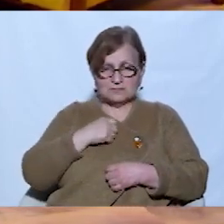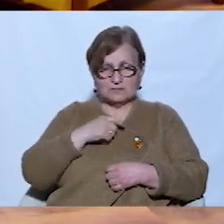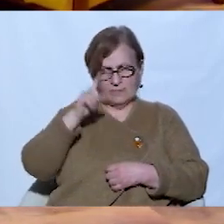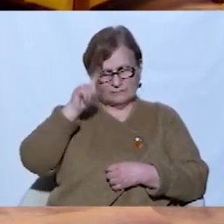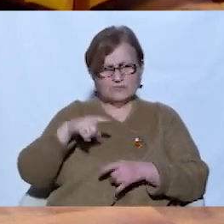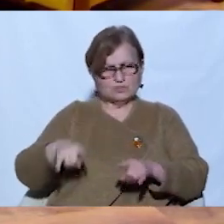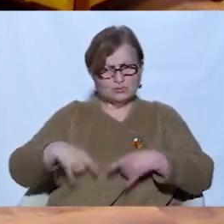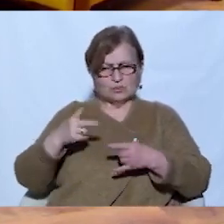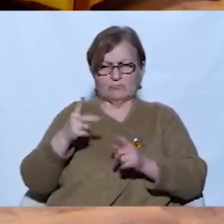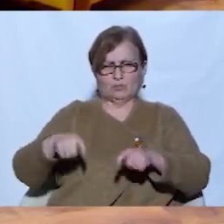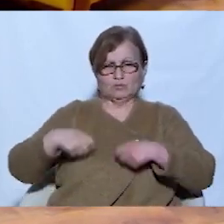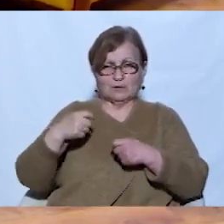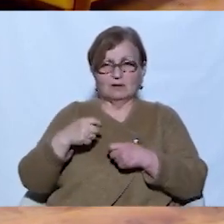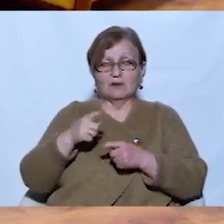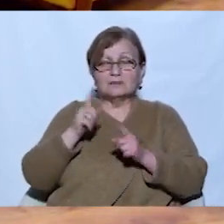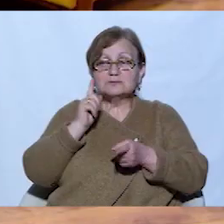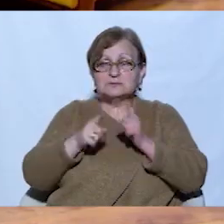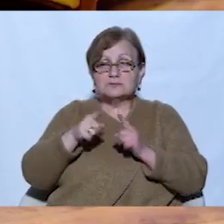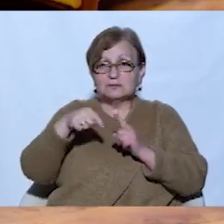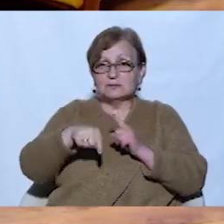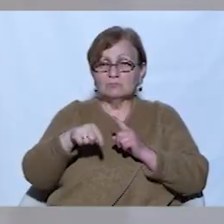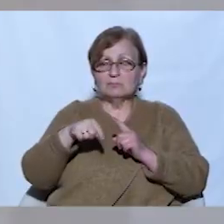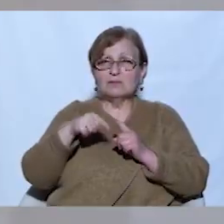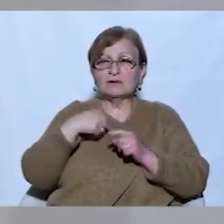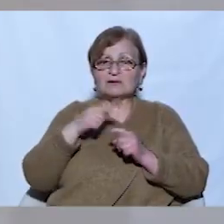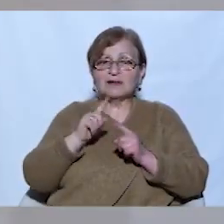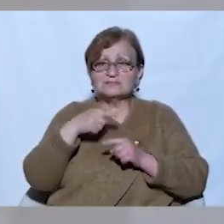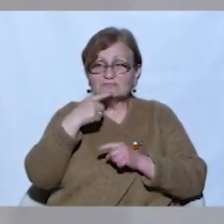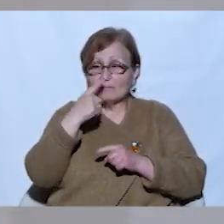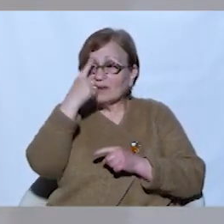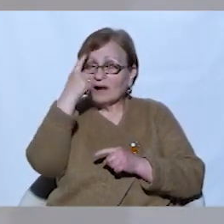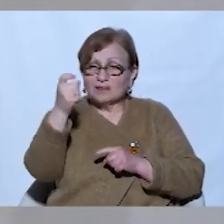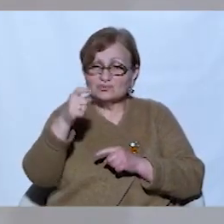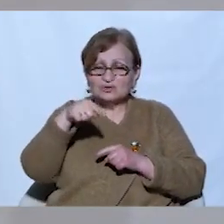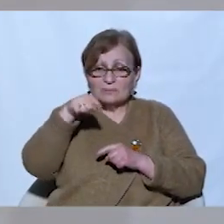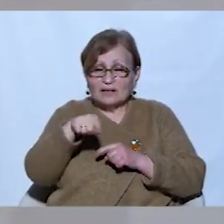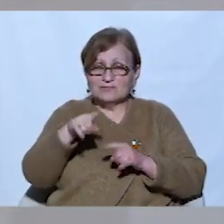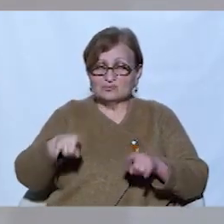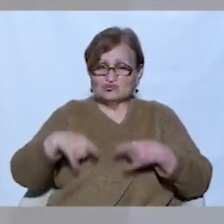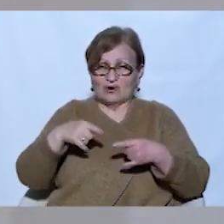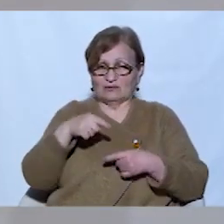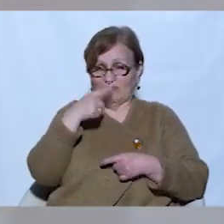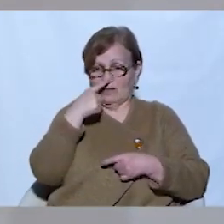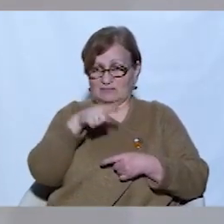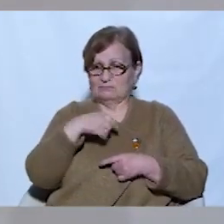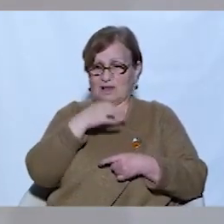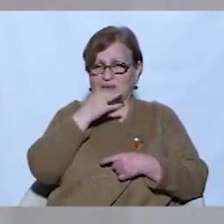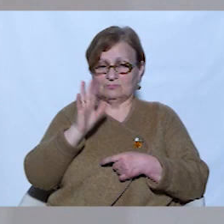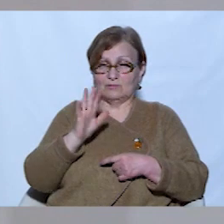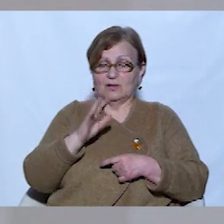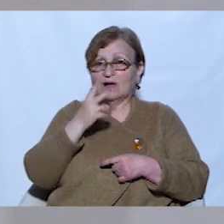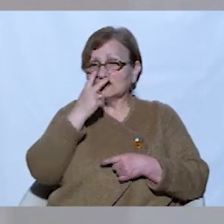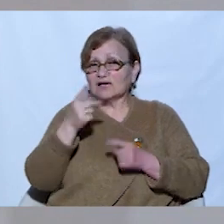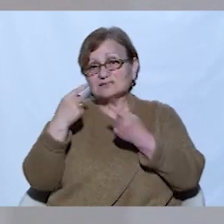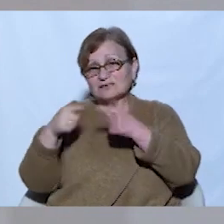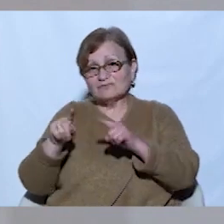რომ შარვალი უნდა გვეცვას. სინამდვილეში მე რთულ ქცევას კი არ ვახორციელებ, მე მიგანი შნებთ იმით, რომ ჩემთვის ეს შარვალი არის რთული. თუ დამაკვირდებით,